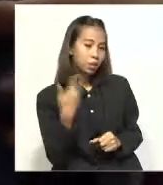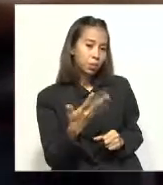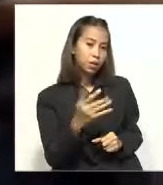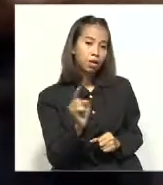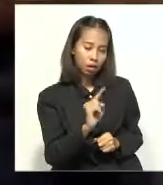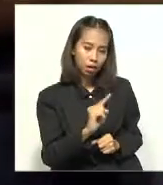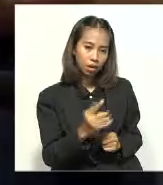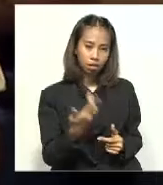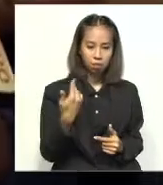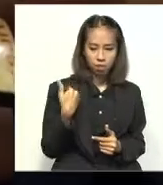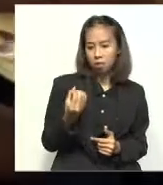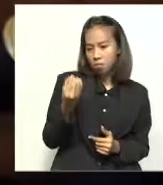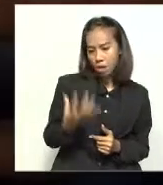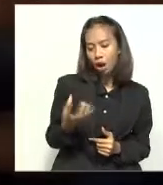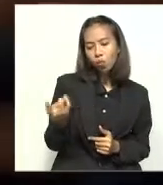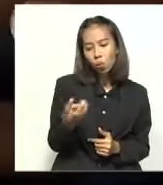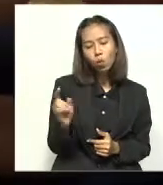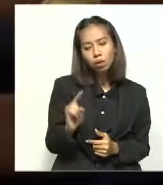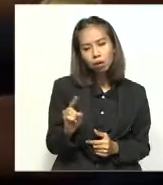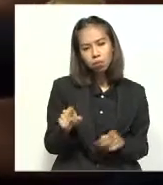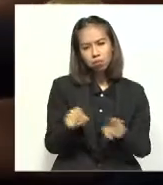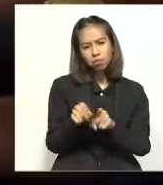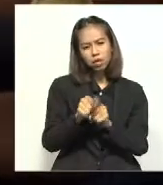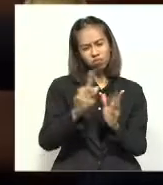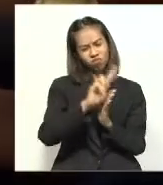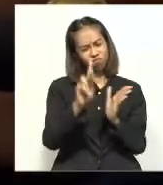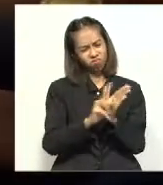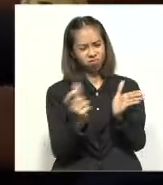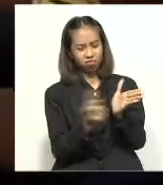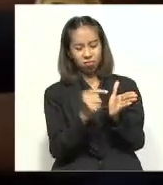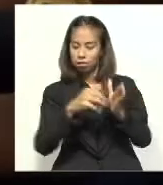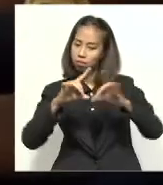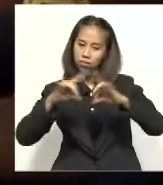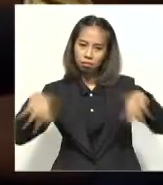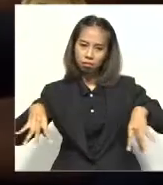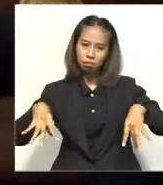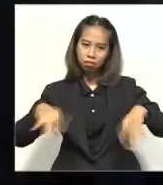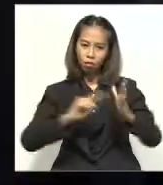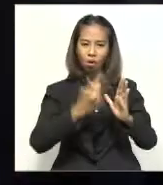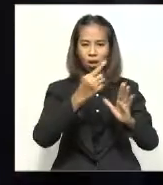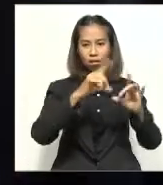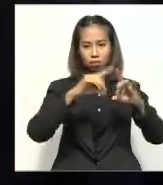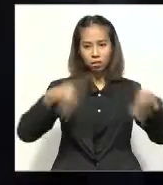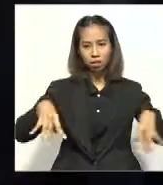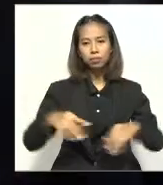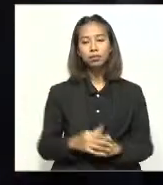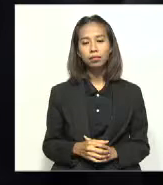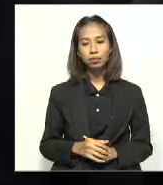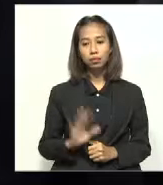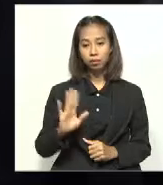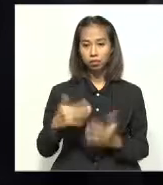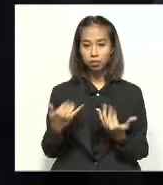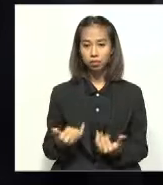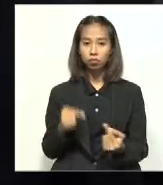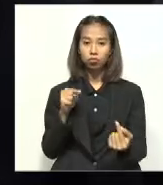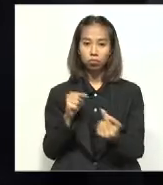ไหนมีมากน้อยเท่าไหร่มันขัดกันตั้งแต่ต้นมาเลย ส่วนประเด็นการตีความ